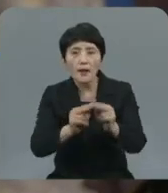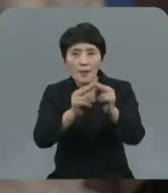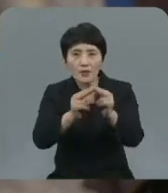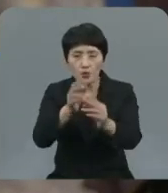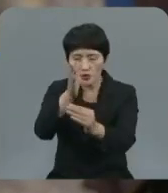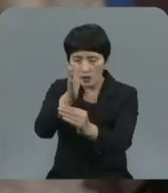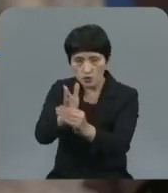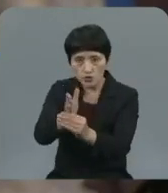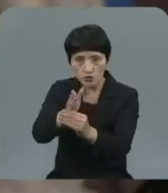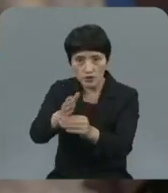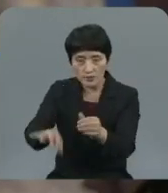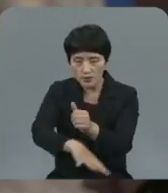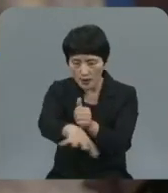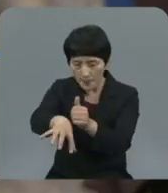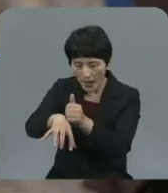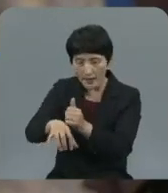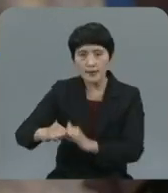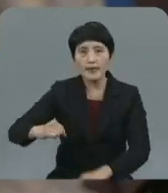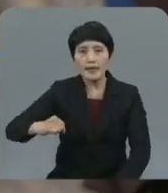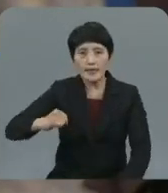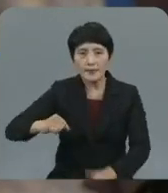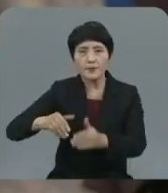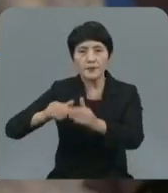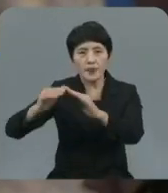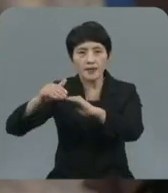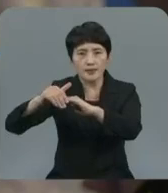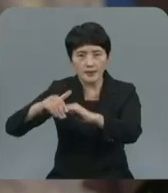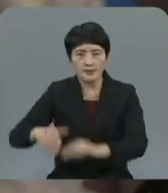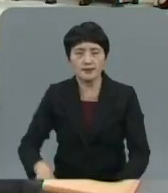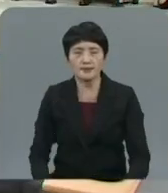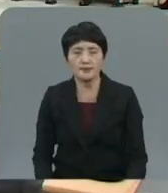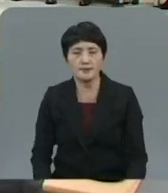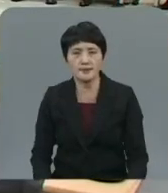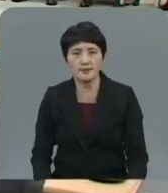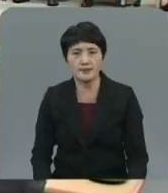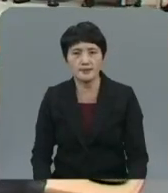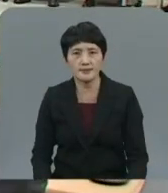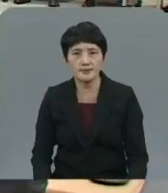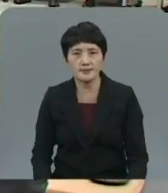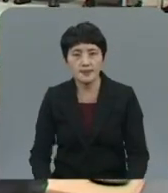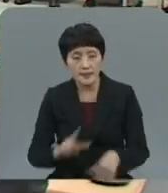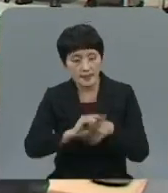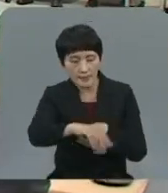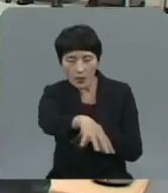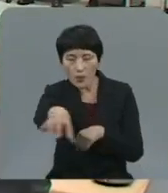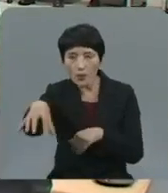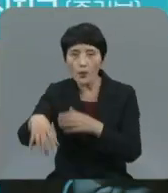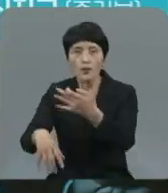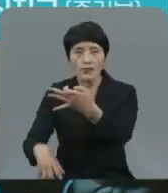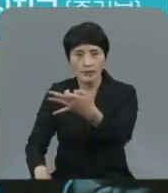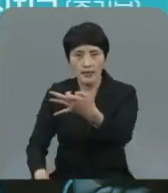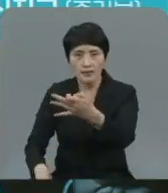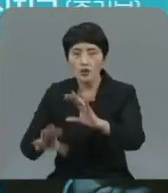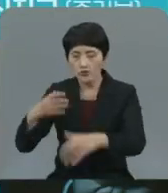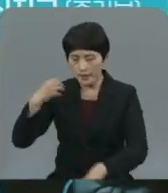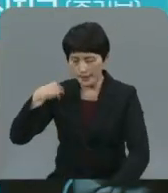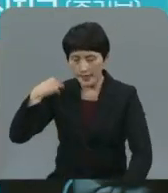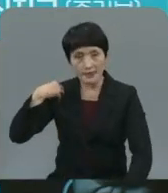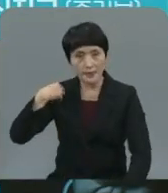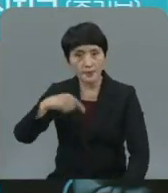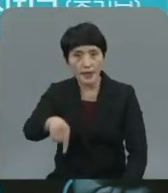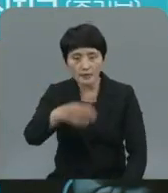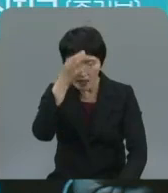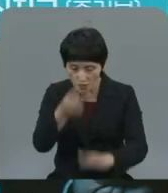darunter Batterien und zukunftsautos aus jedes Land wurde keine Gelegenheit für massive Subventionen und